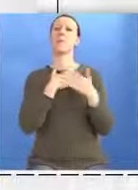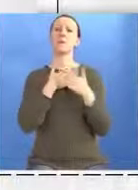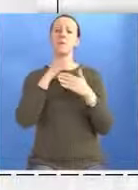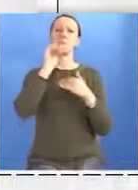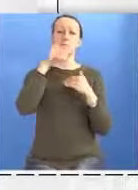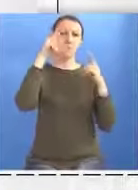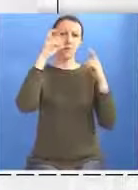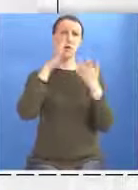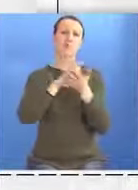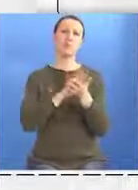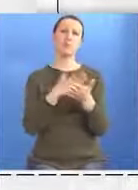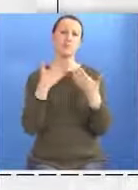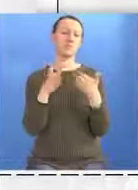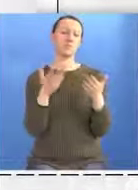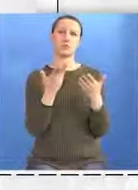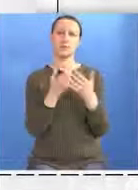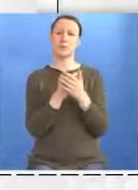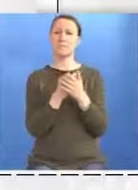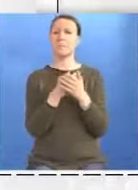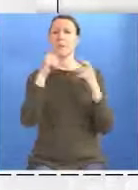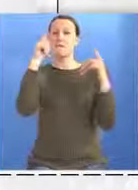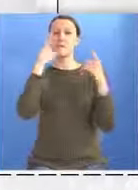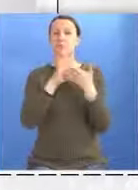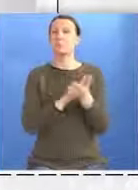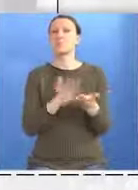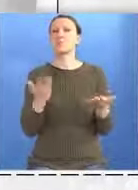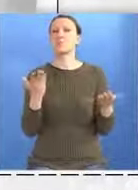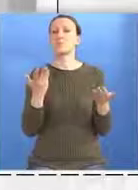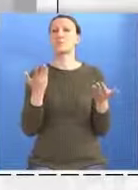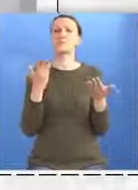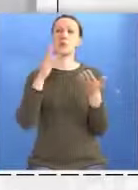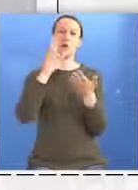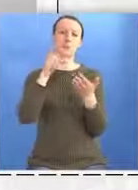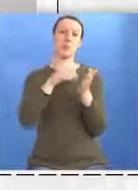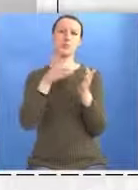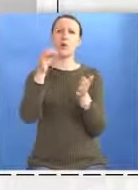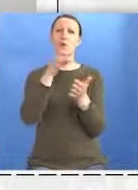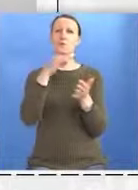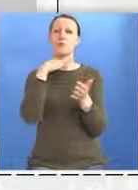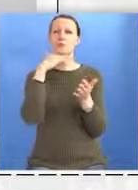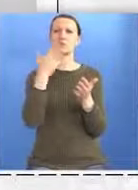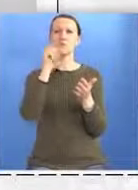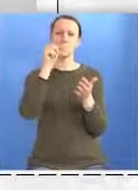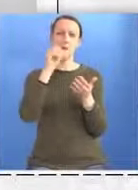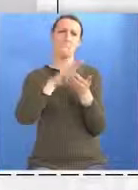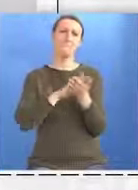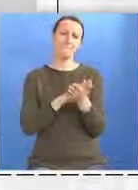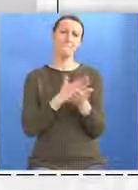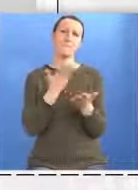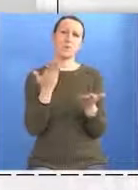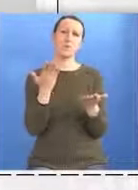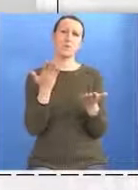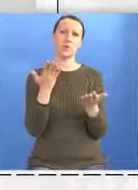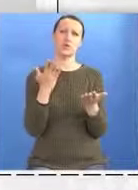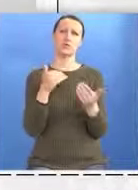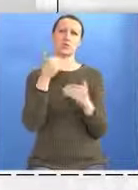prema fotografiji kako se rodila? Pa ljubav prema fotografiji, imali smo još u osnovnoj školi, nešto malo smo krenuli sa